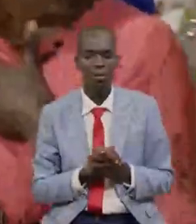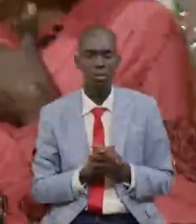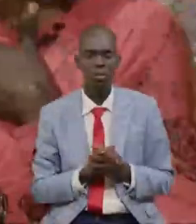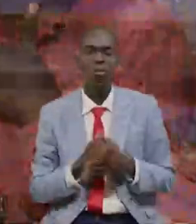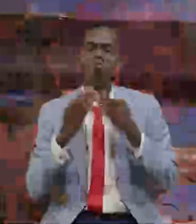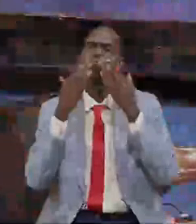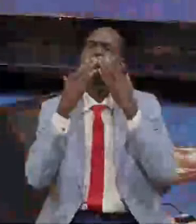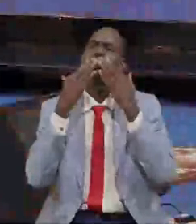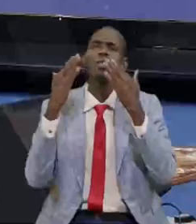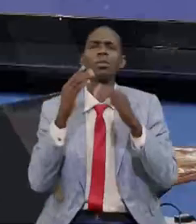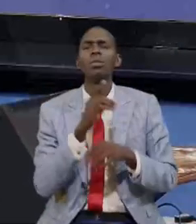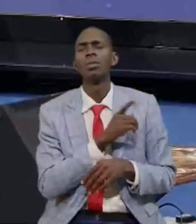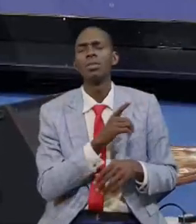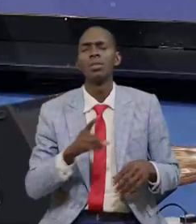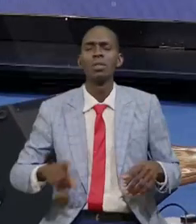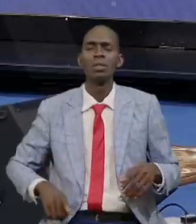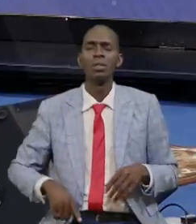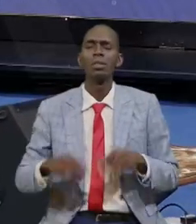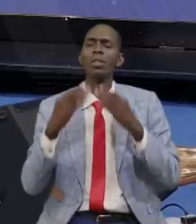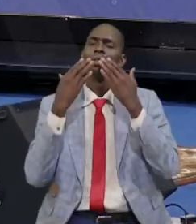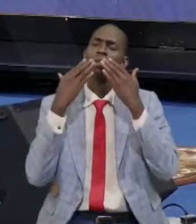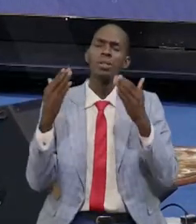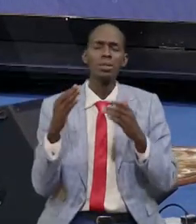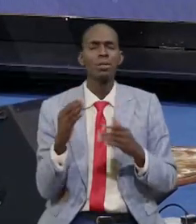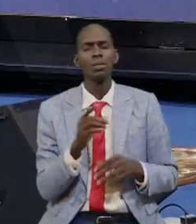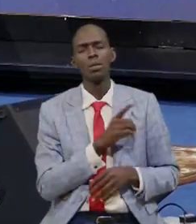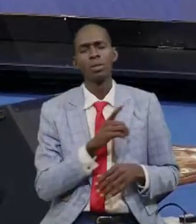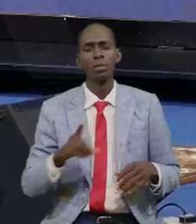Merci Seigneur. Merci Seigneur.